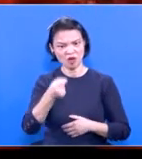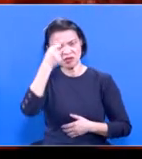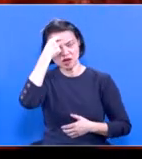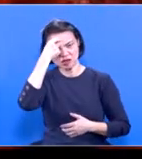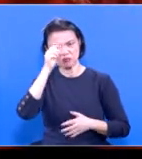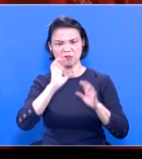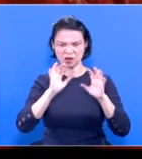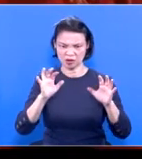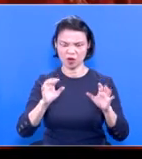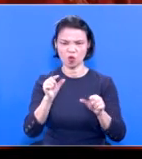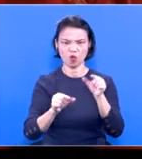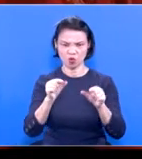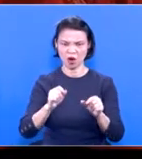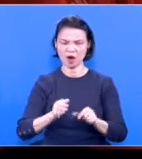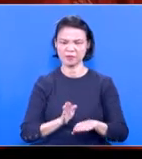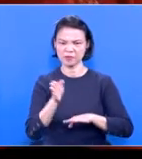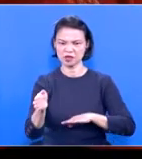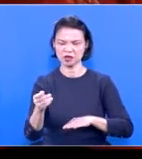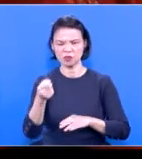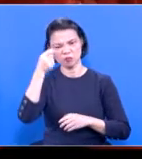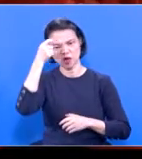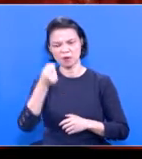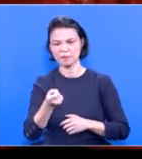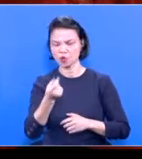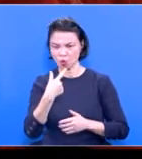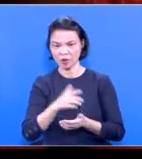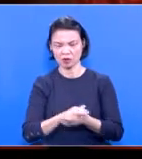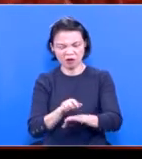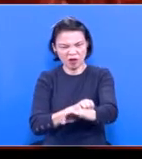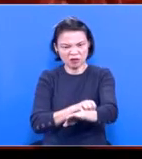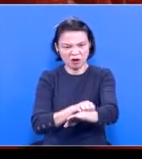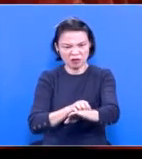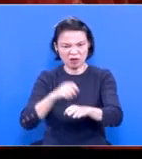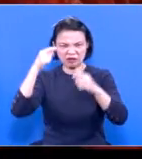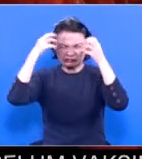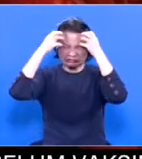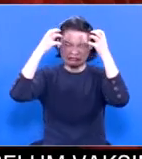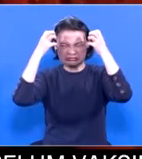berobat? Rata-rata mengeluhkan penyakit apa saat ini? Gatal-gatal, sakit kepala,